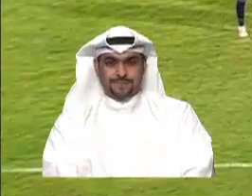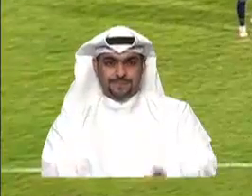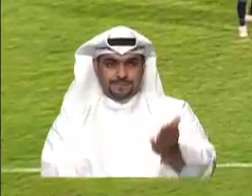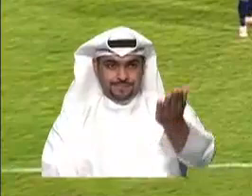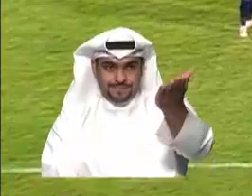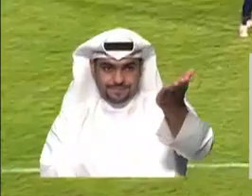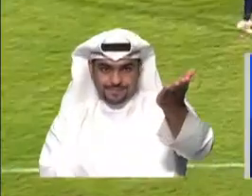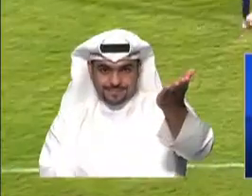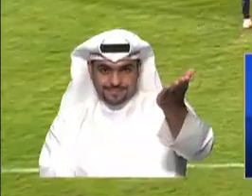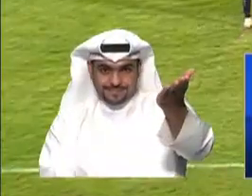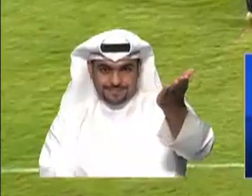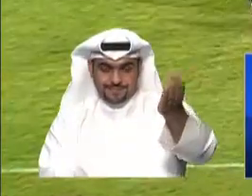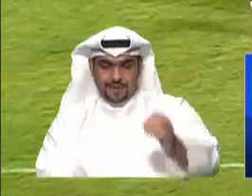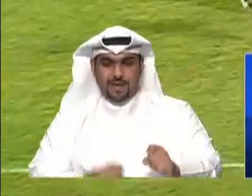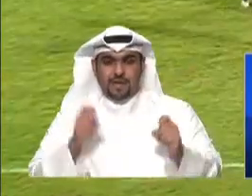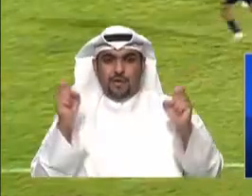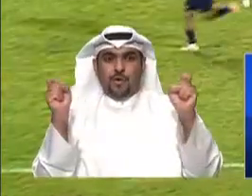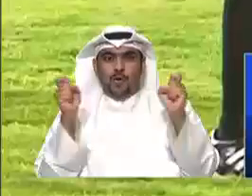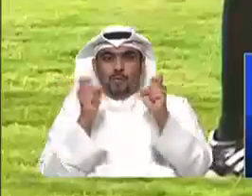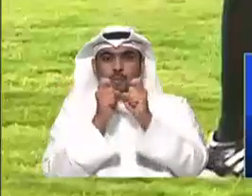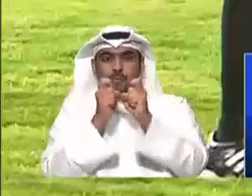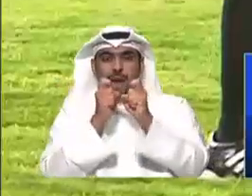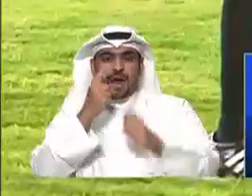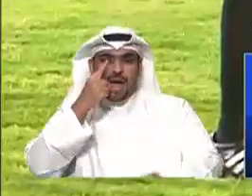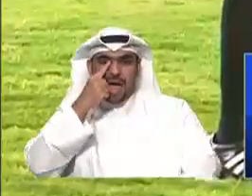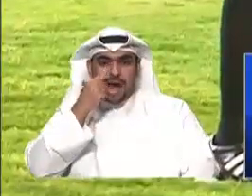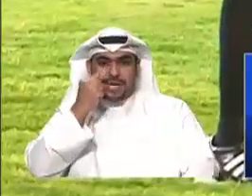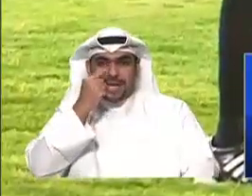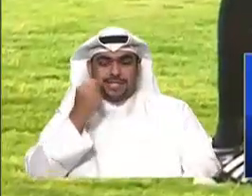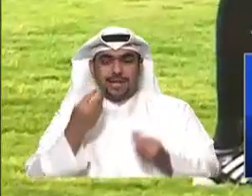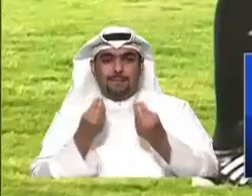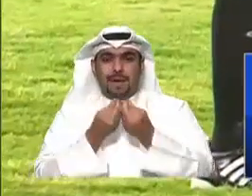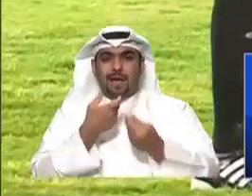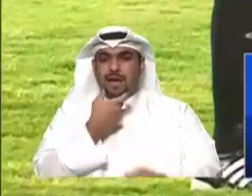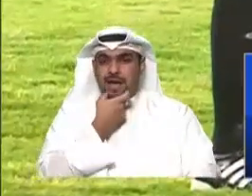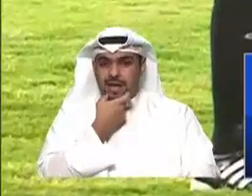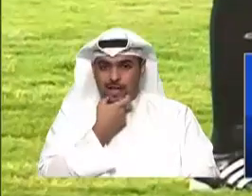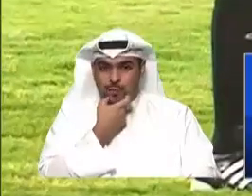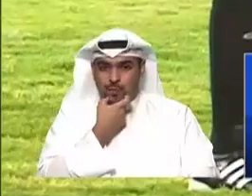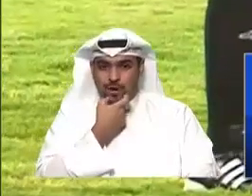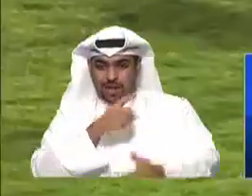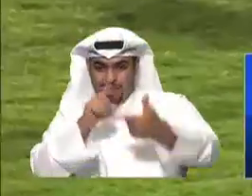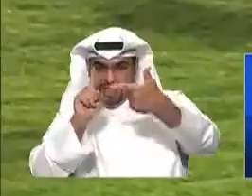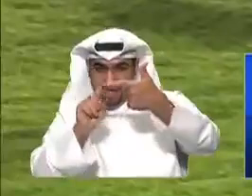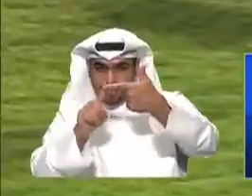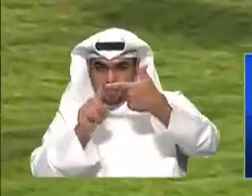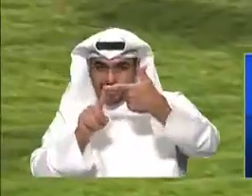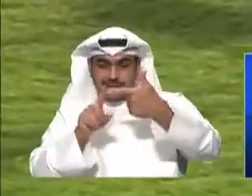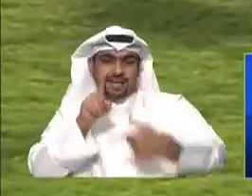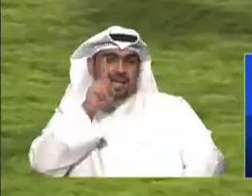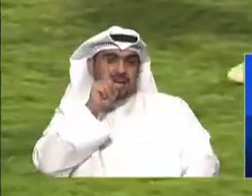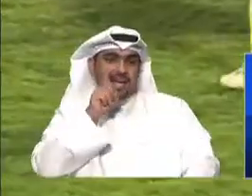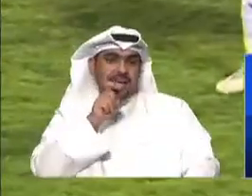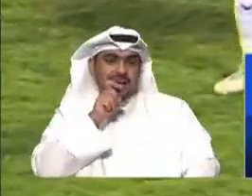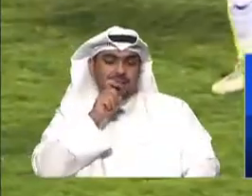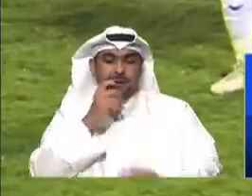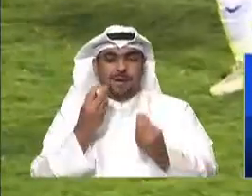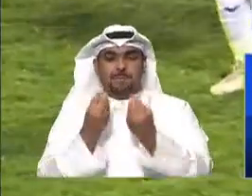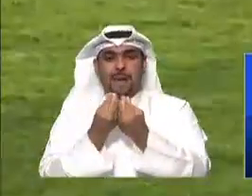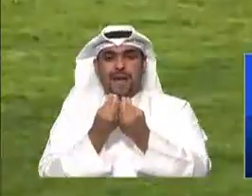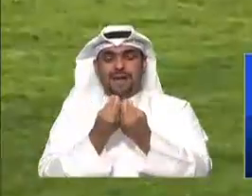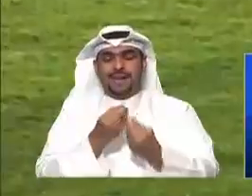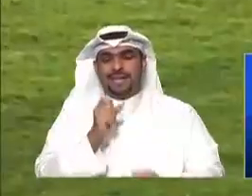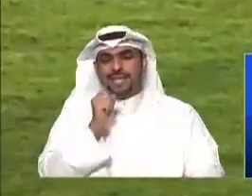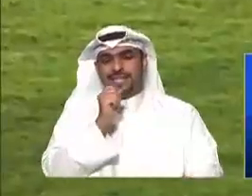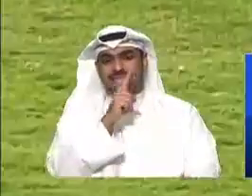ختام دور 16 لمسابقة كأس سمو أمير البلاد حفظه الله ورعاه بدأ بمواجهة كانت مرتقبة ما